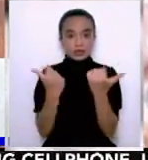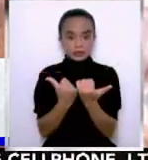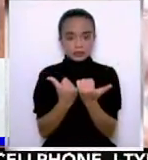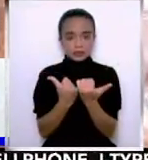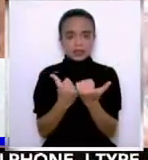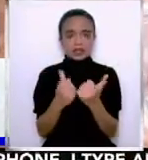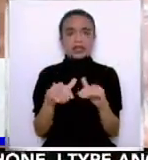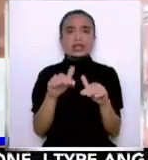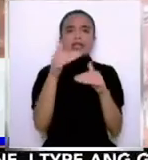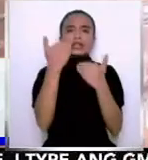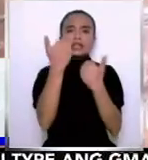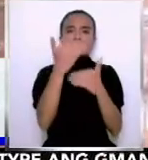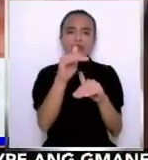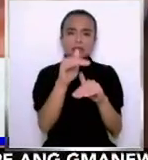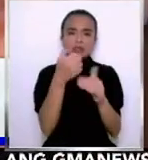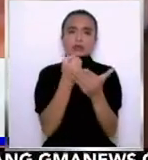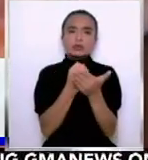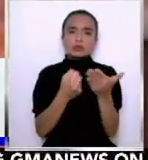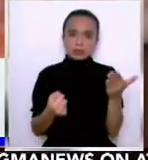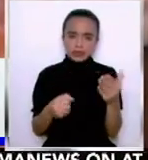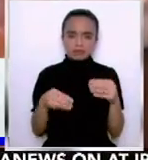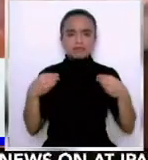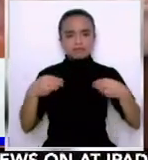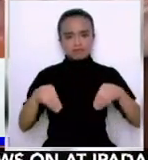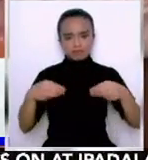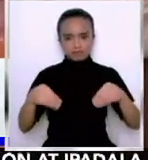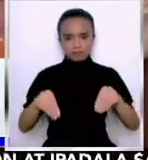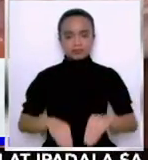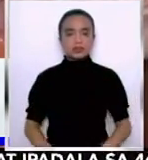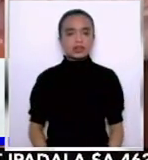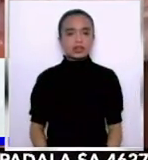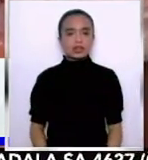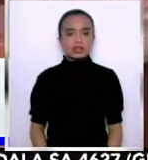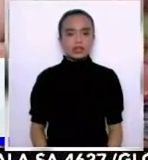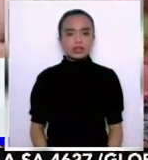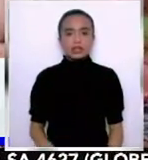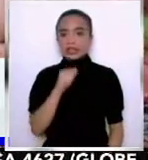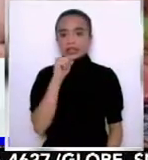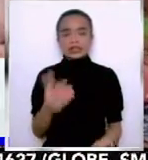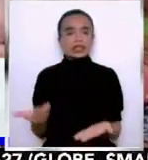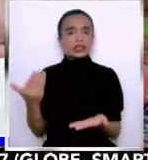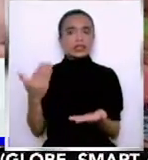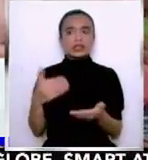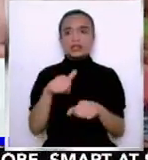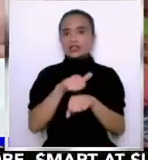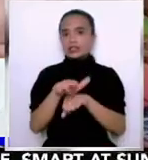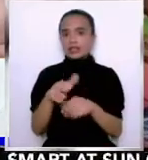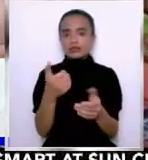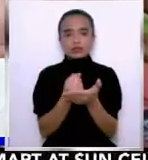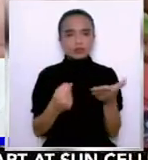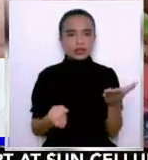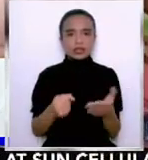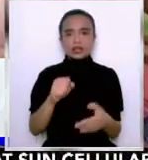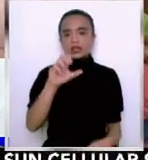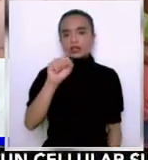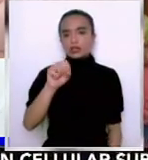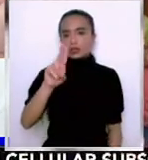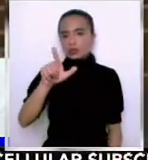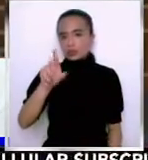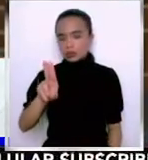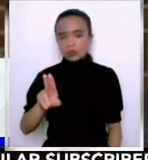ang supply sa mga pamilihan. Hindi na rin daw nagpapadala ng supply ang Sulu, Basilan, Tawi-Tawi at Zamboanga del